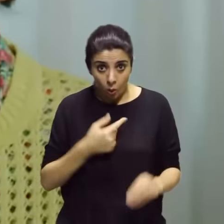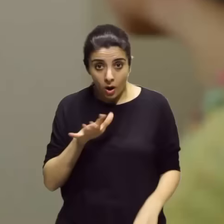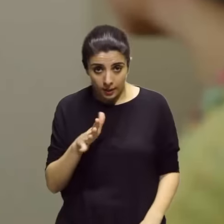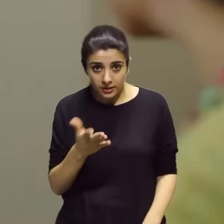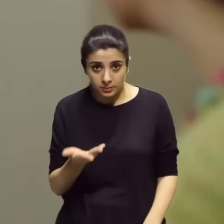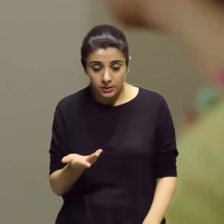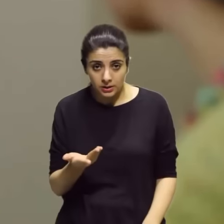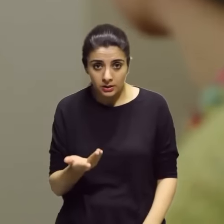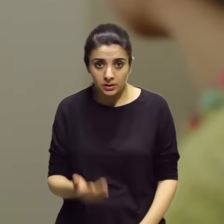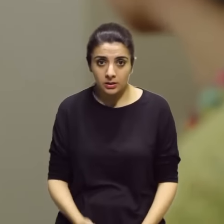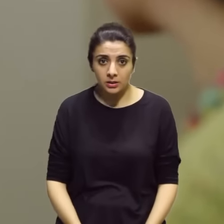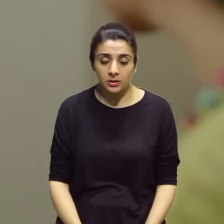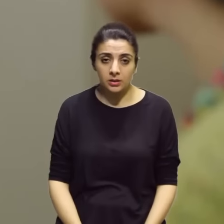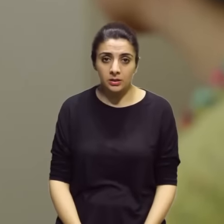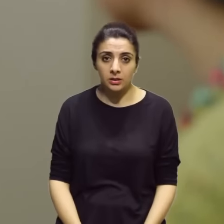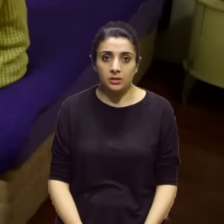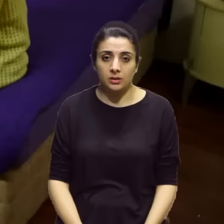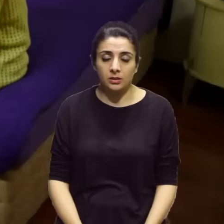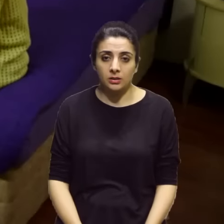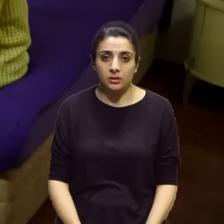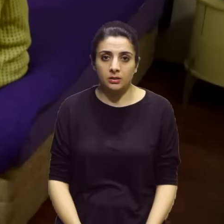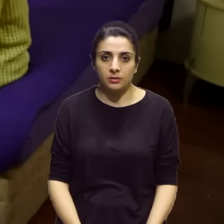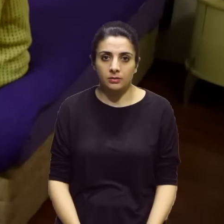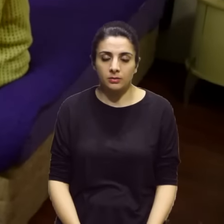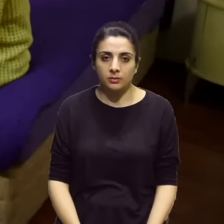mi? Ayşem ne diyeceğini bilemedi.